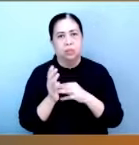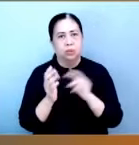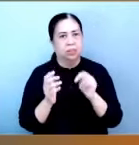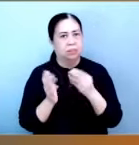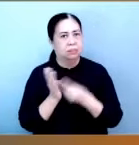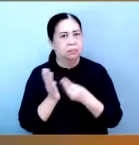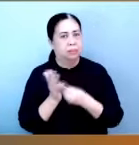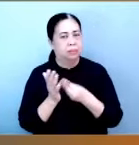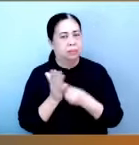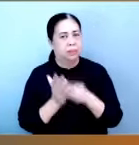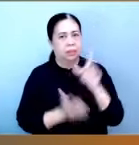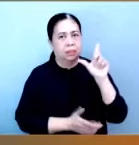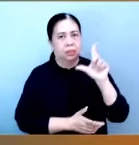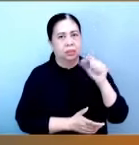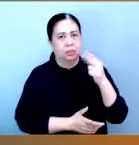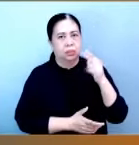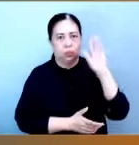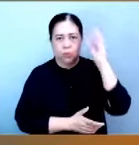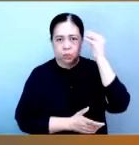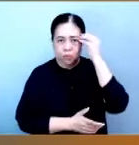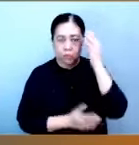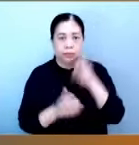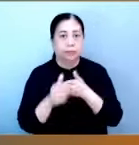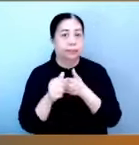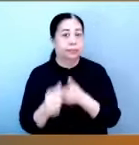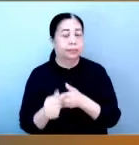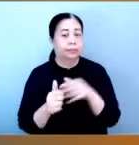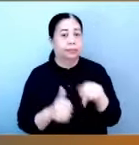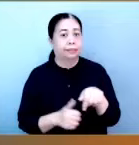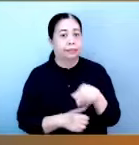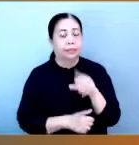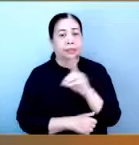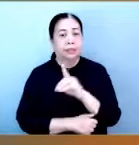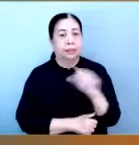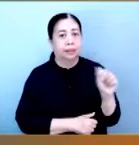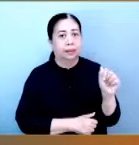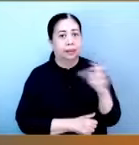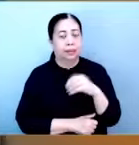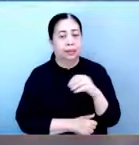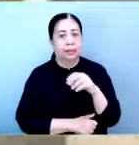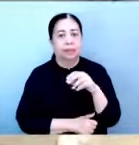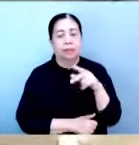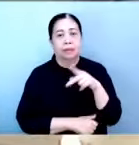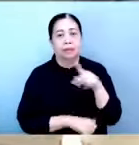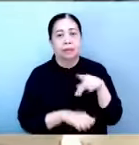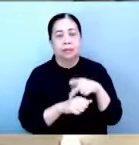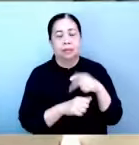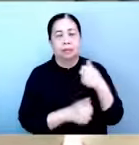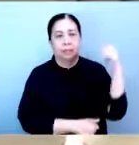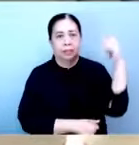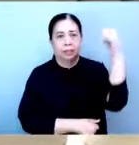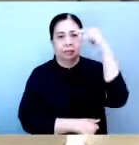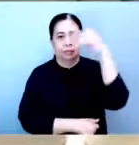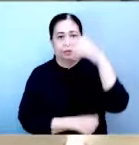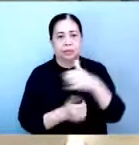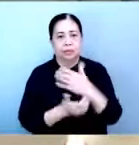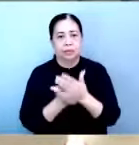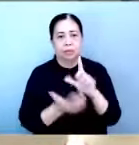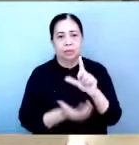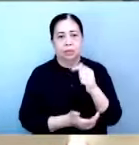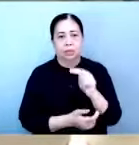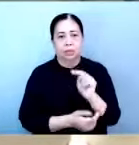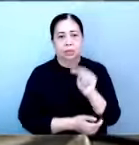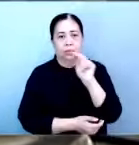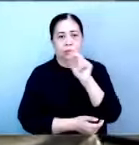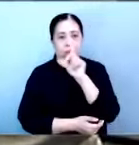ng lokal na pamahalaan dito pangungunahan ito ng Department of agriculture at Philippine air force may ilang lgu naman sa Northern Luzon